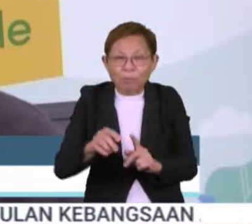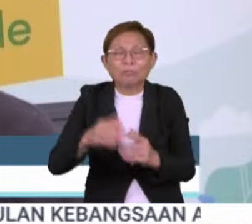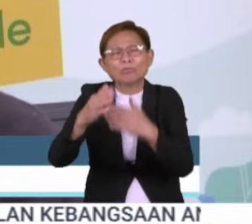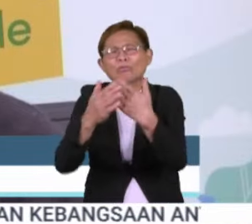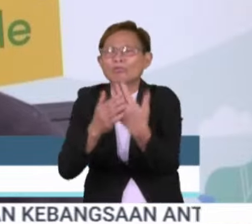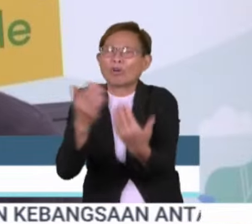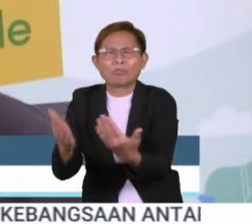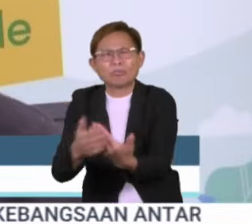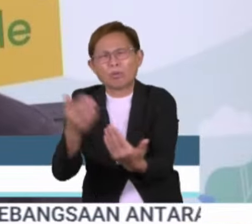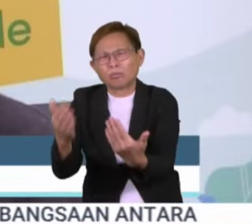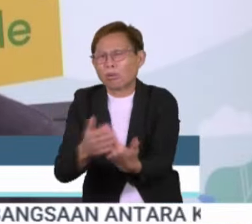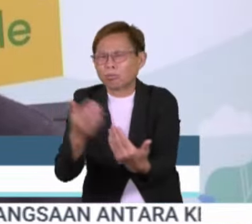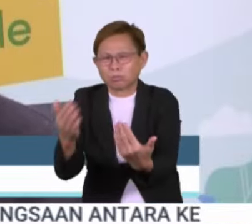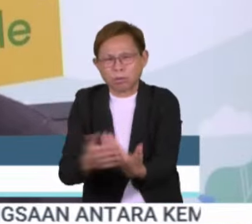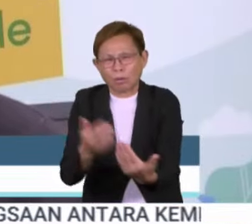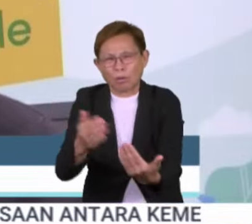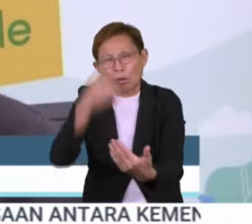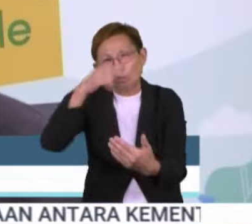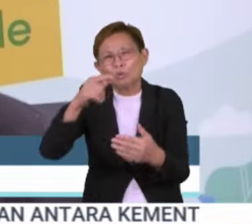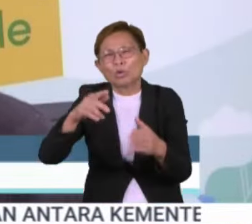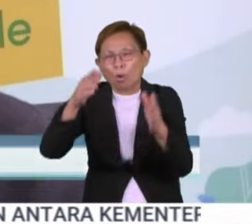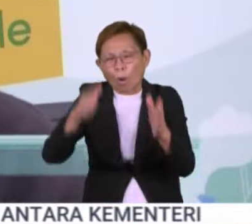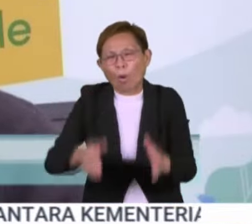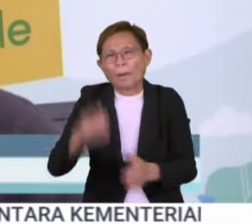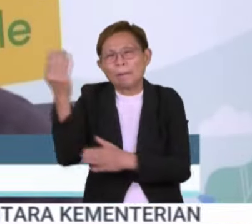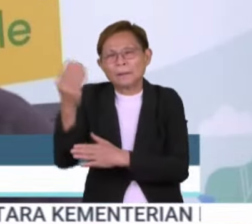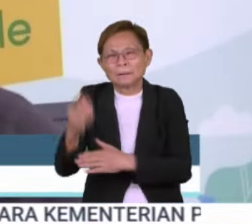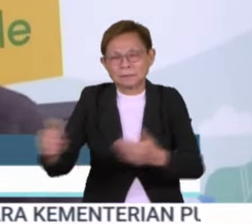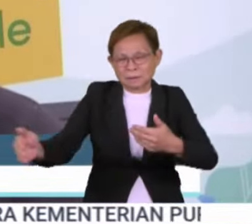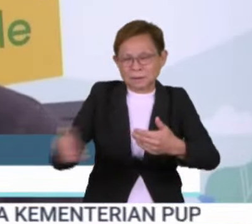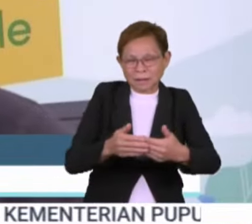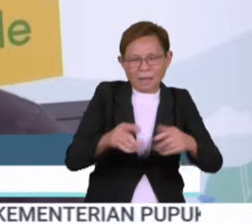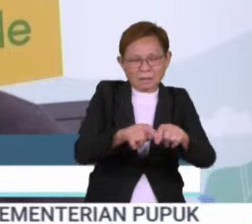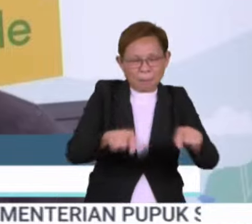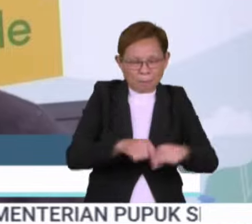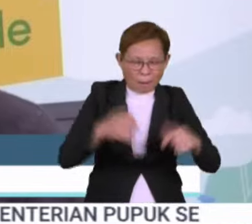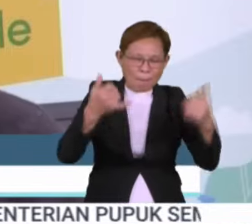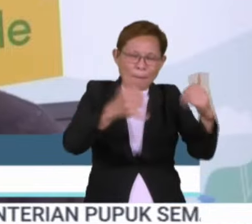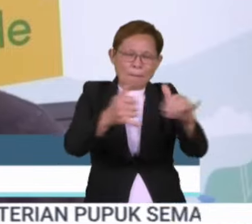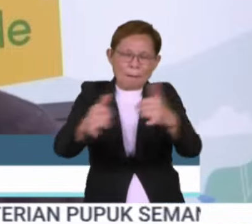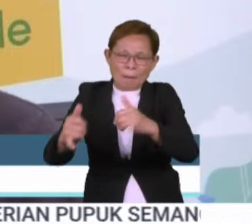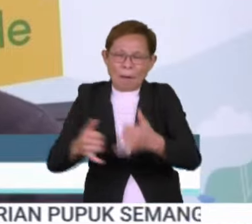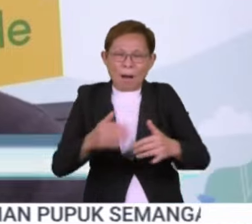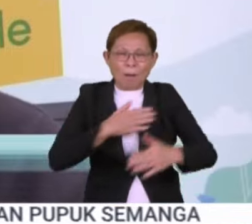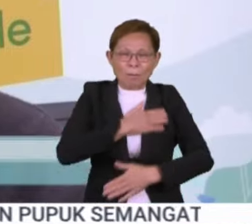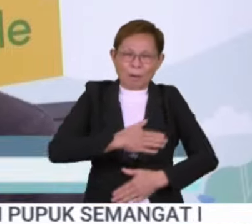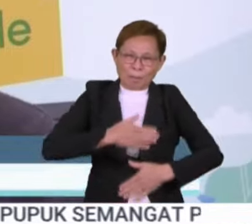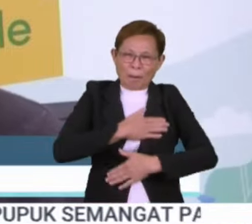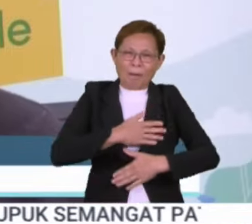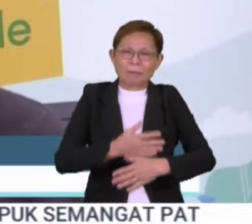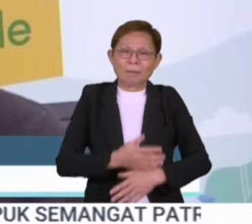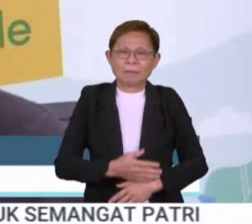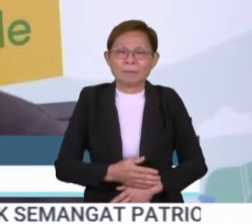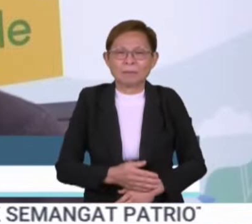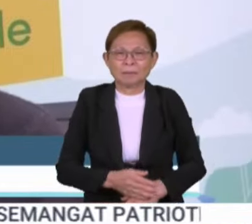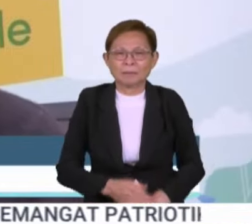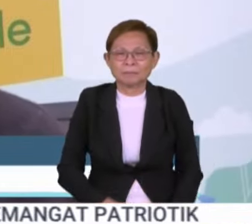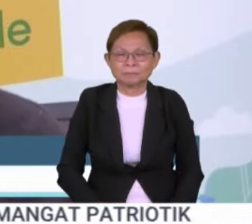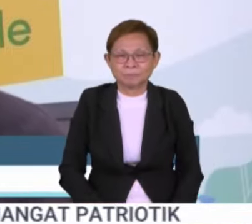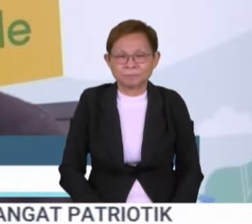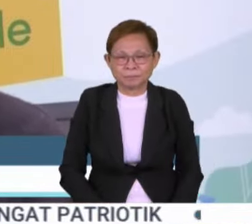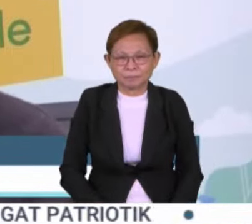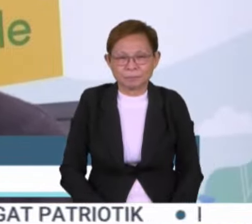dan sangat memudahkan untuk publik lah sebab dia berdekatan dengan tempat riadah dan juga orang panggil apa Center of Melaka